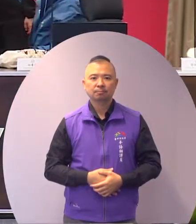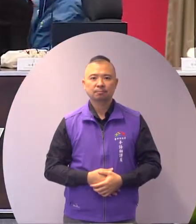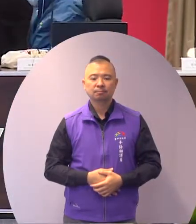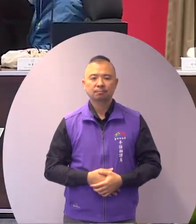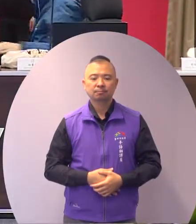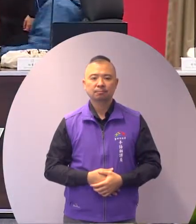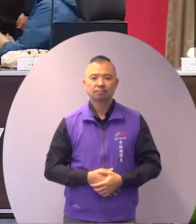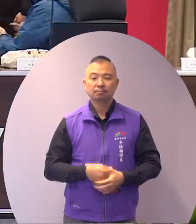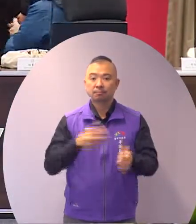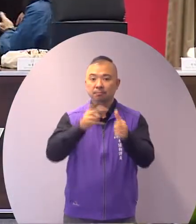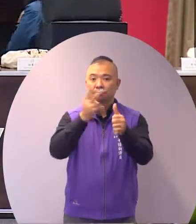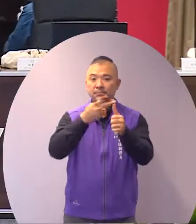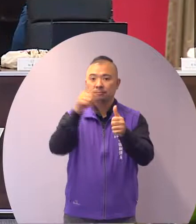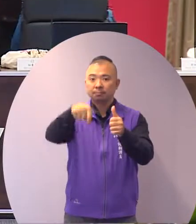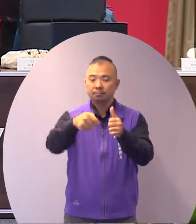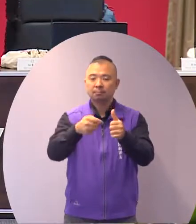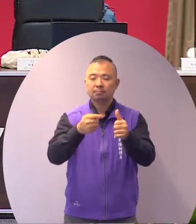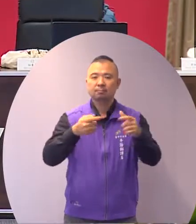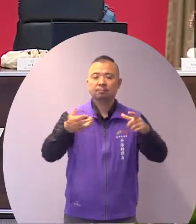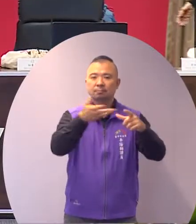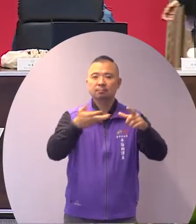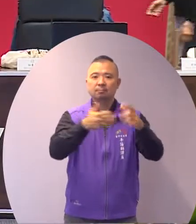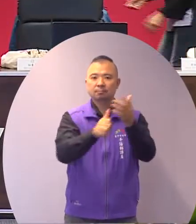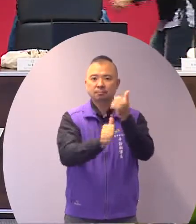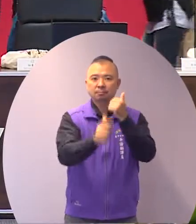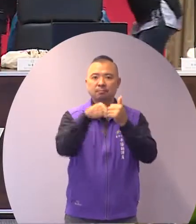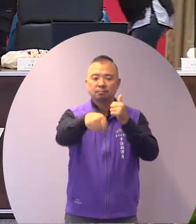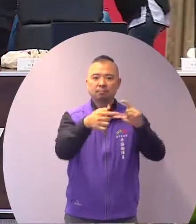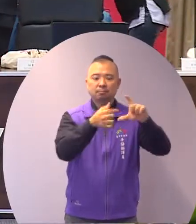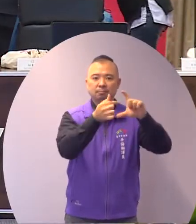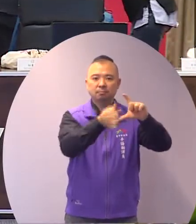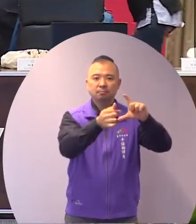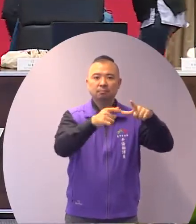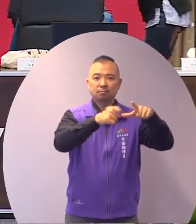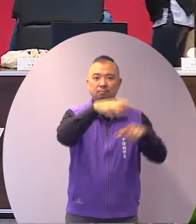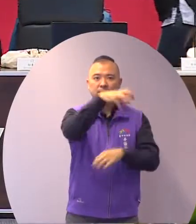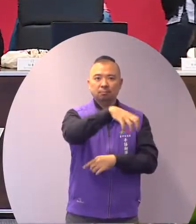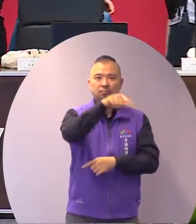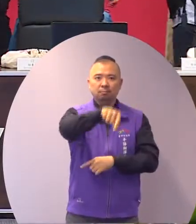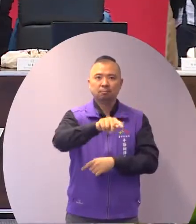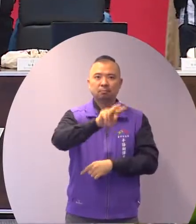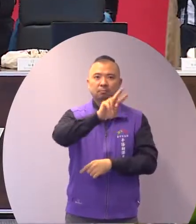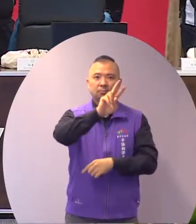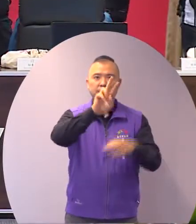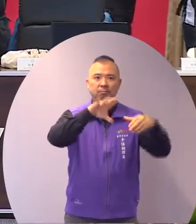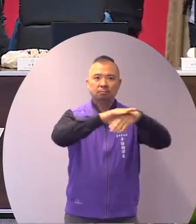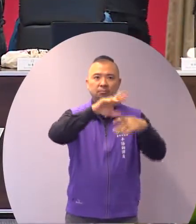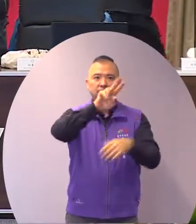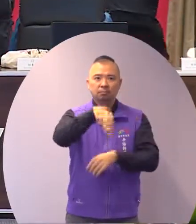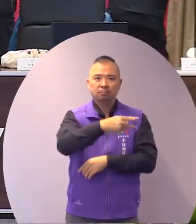第二名为潭子区公所，请刘新荣主席上台授奖。